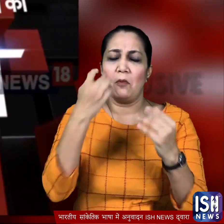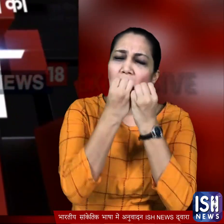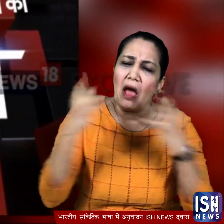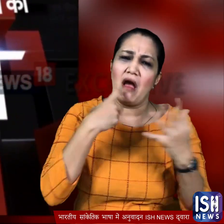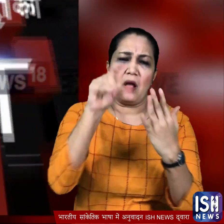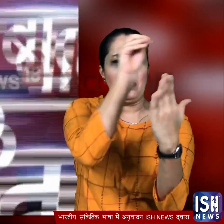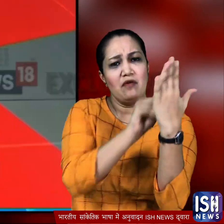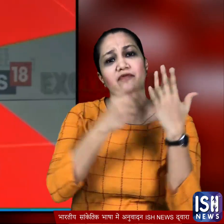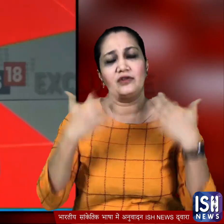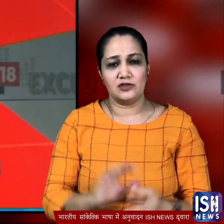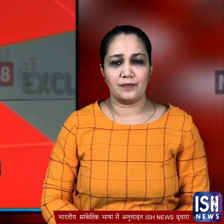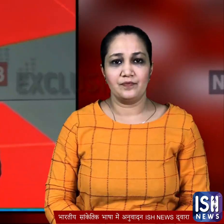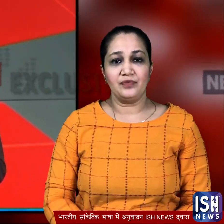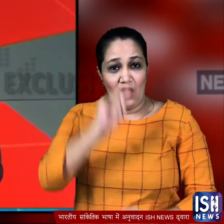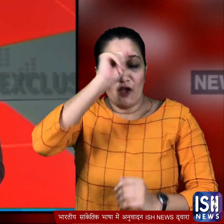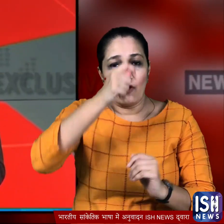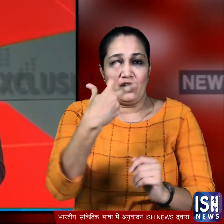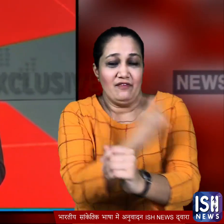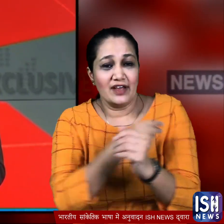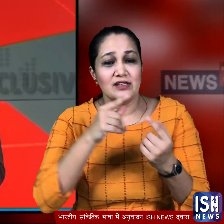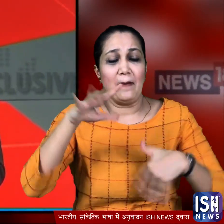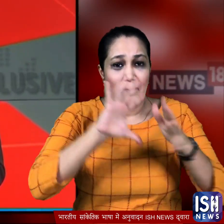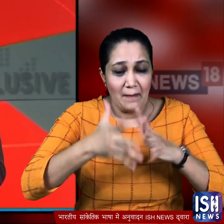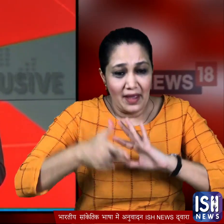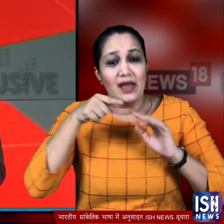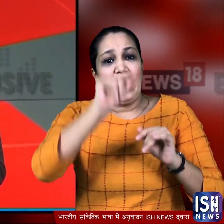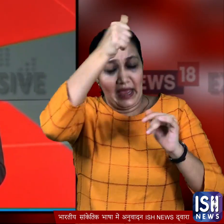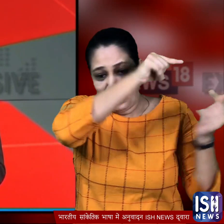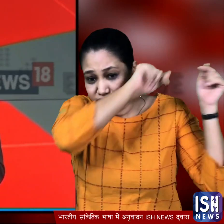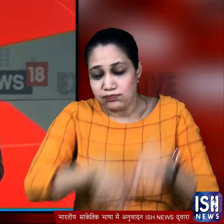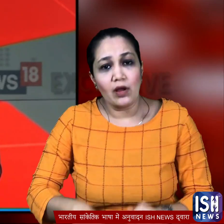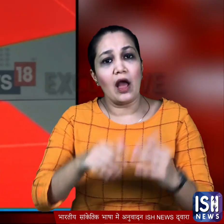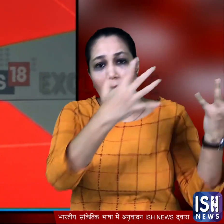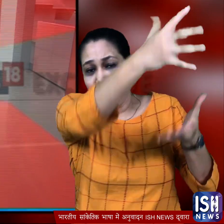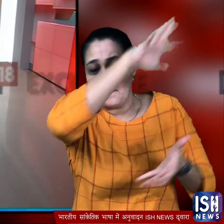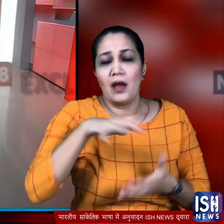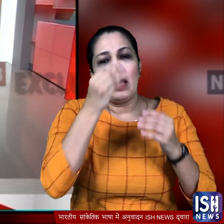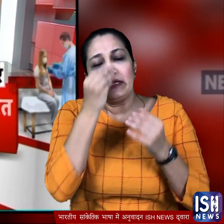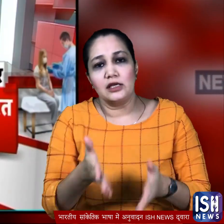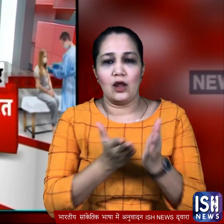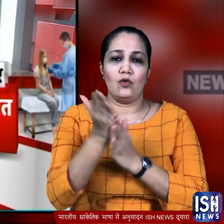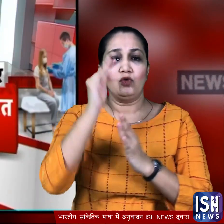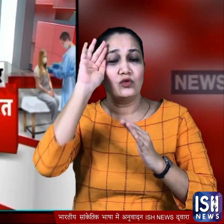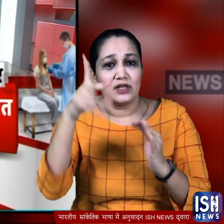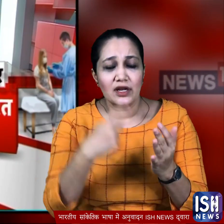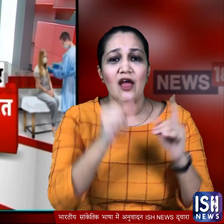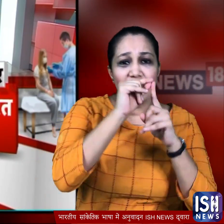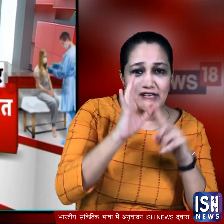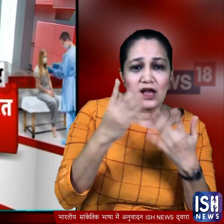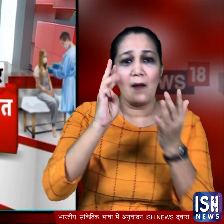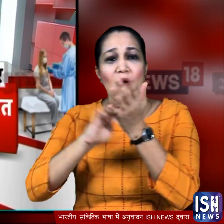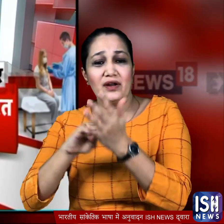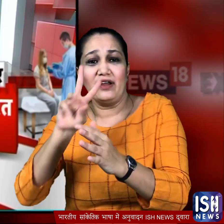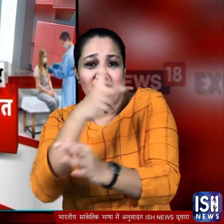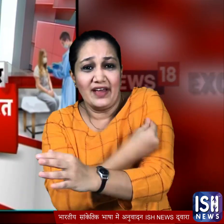गए। विदेश में बनी वैक्सीन के भारत आने का रास्ता साफ हो गया। न्यूज 18 के रवि सिंह की रिपोर्ट है कि फाइजर और मॉडर्ना जैसी विदेशी